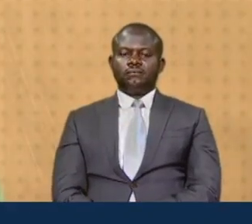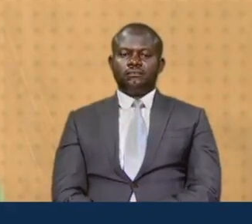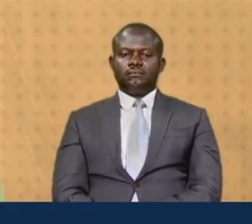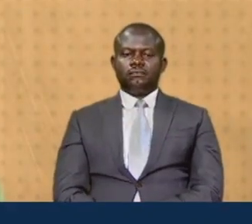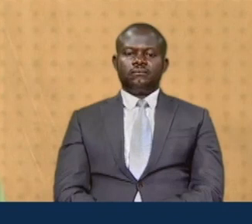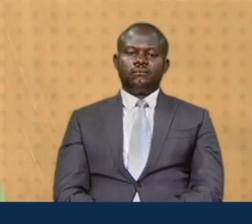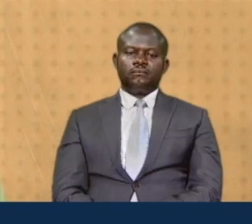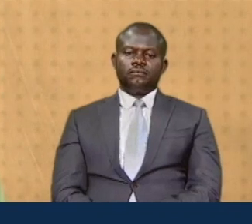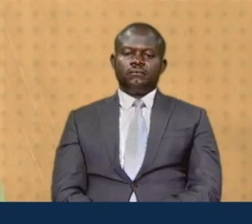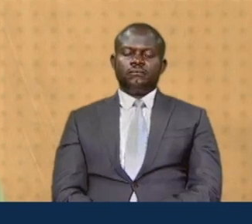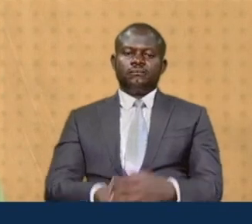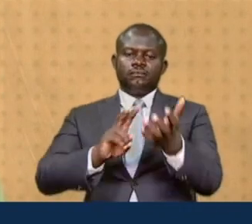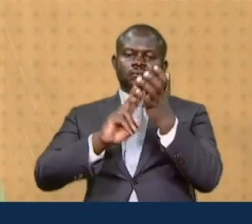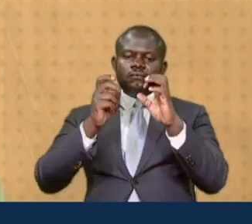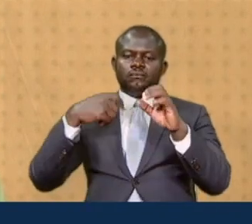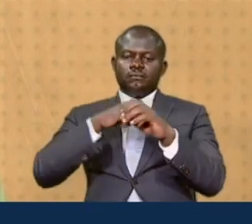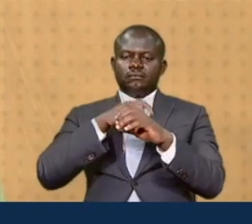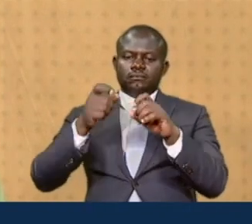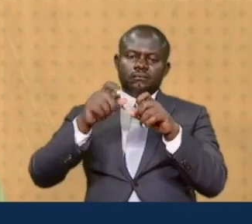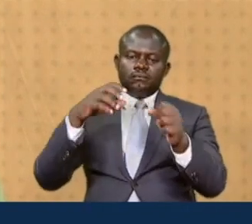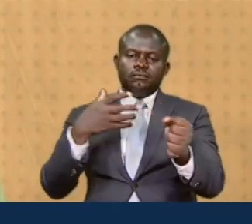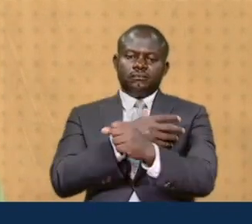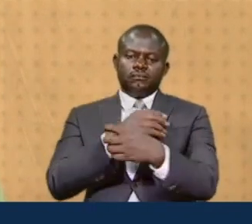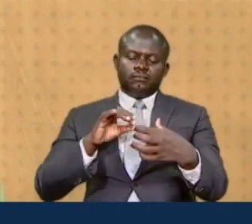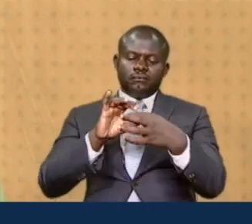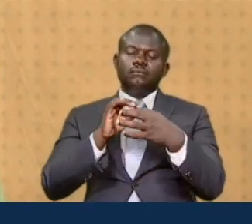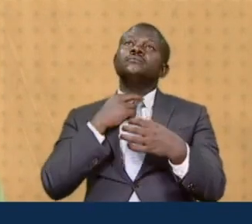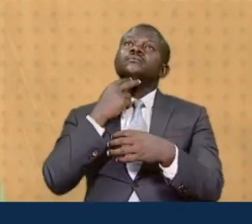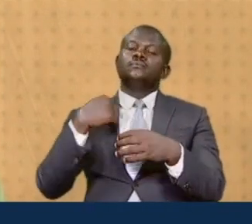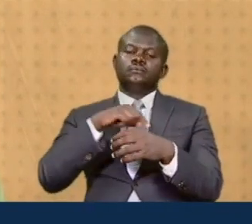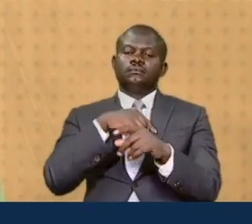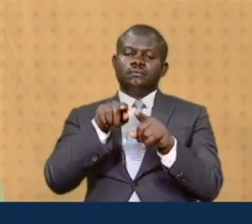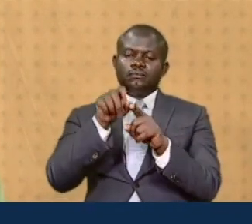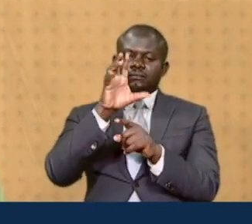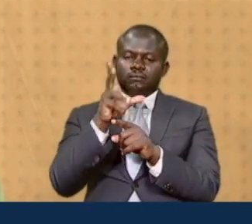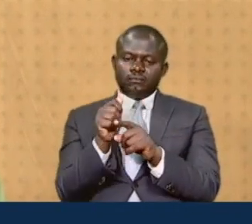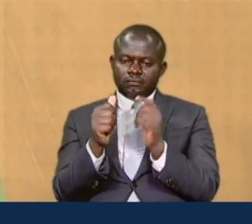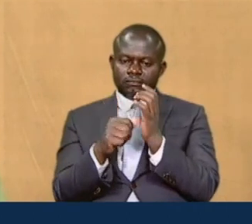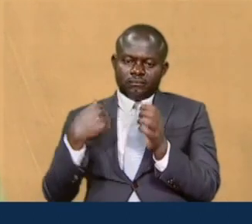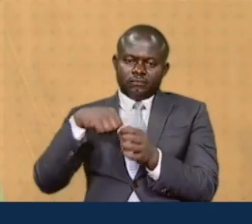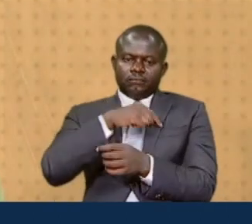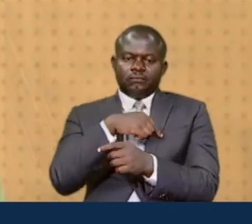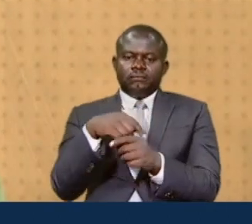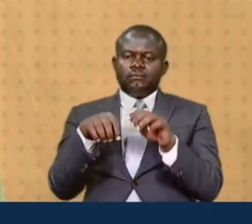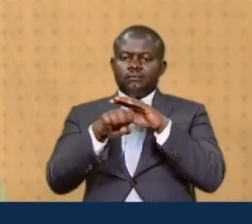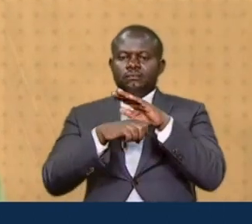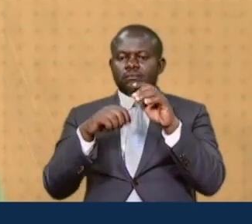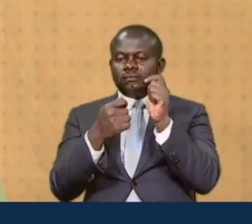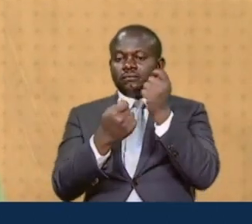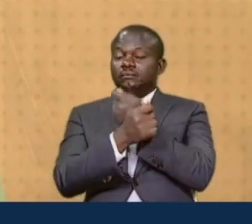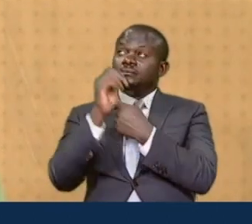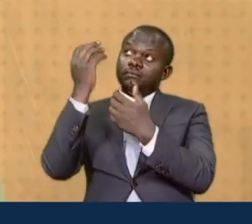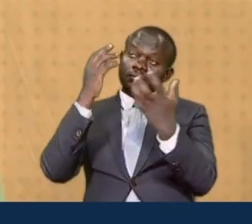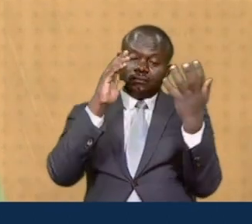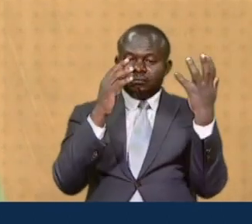provision for Byemejwe ko tugomba kongera imbaraga mu guhuza ijwi ryacu nka Afurika ku bibazo bitureba urugero ibidukikije n'ihindagurika